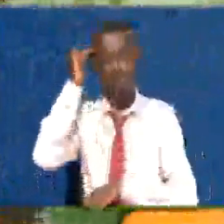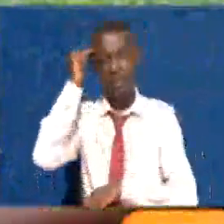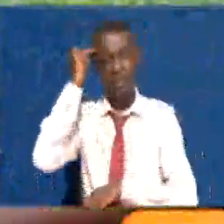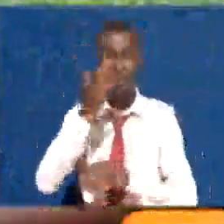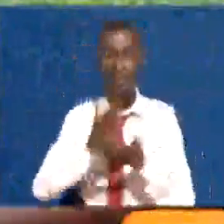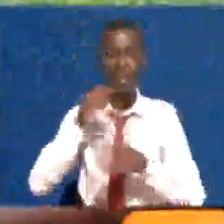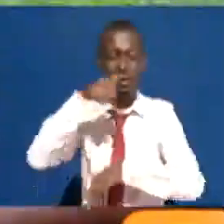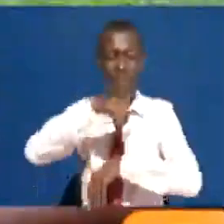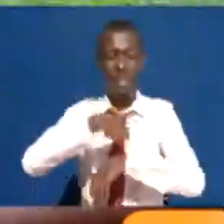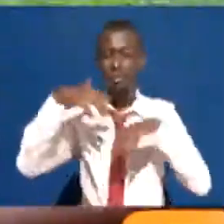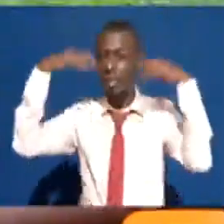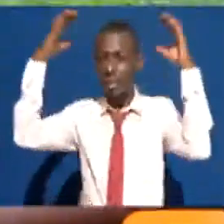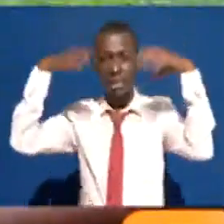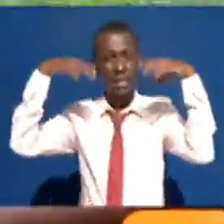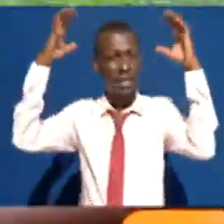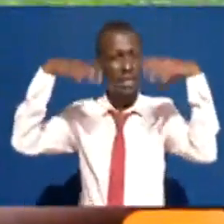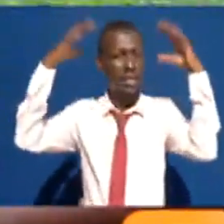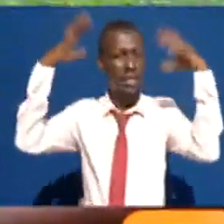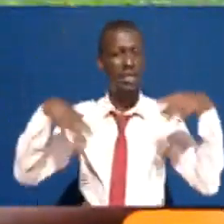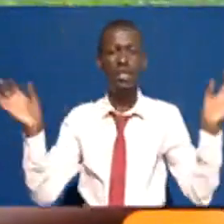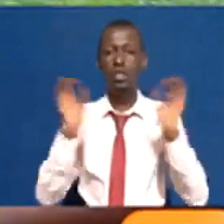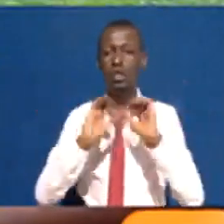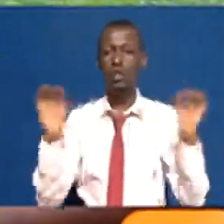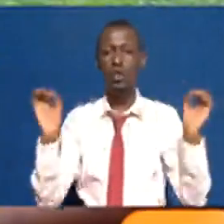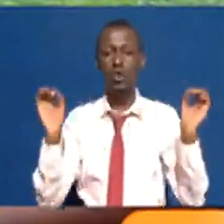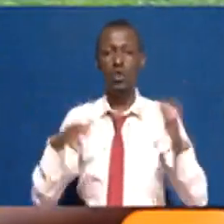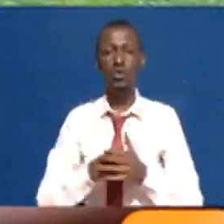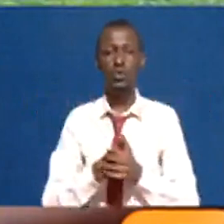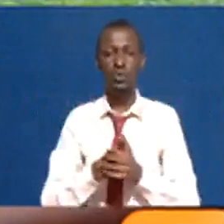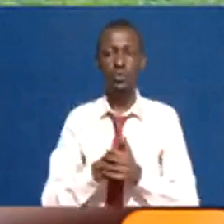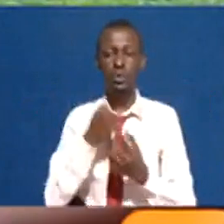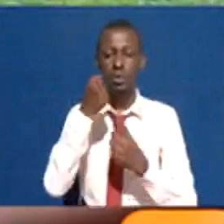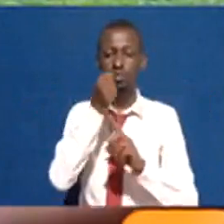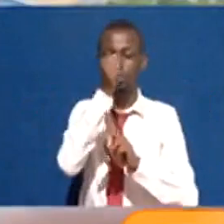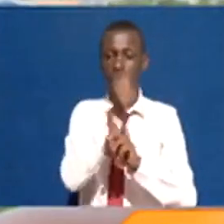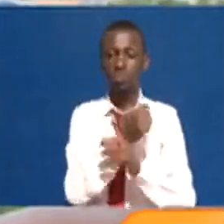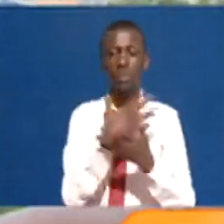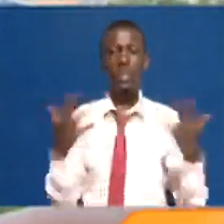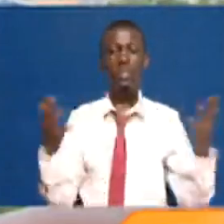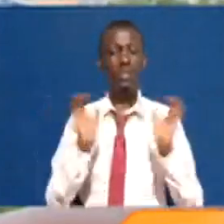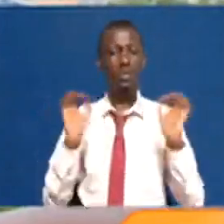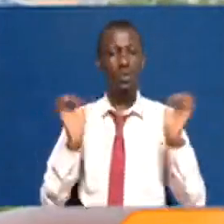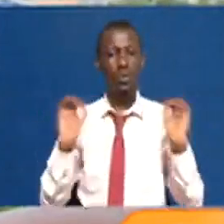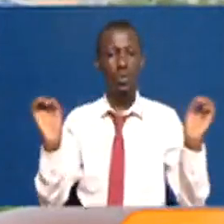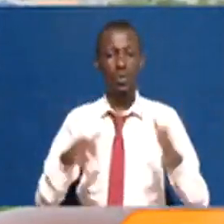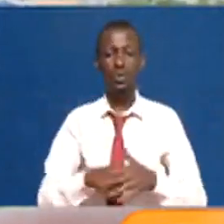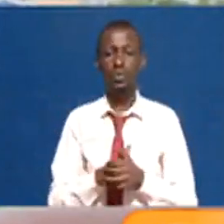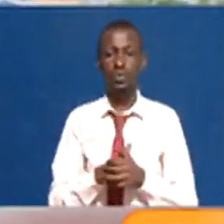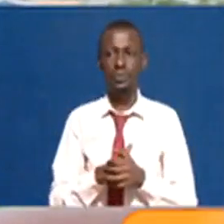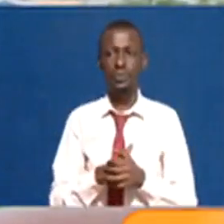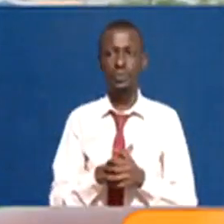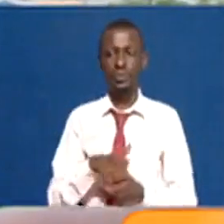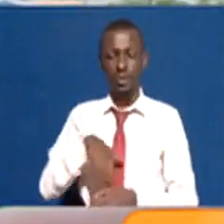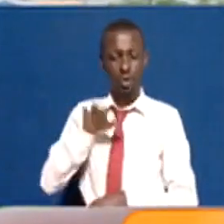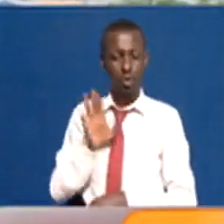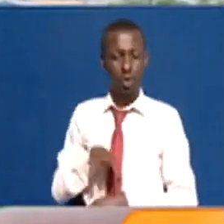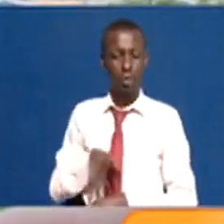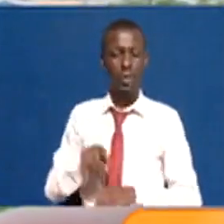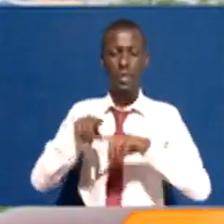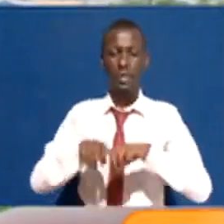mvua inakaa sana kama ijanyesha. Sasa wakati huo utapata chochote cha kulima. Na sisi wa mama tukua tunategemea